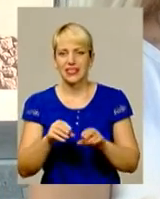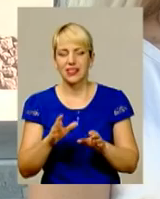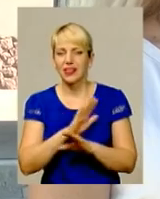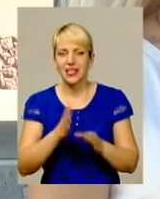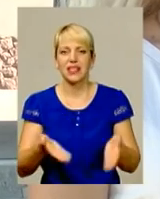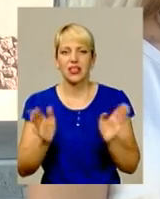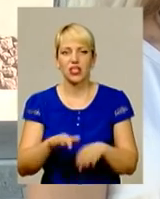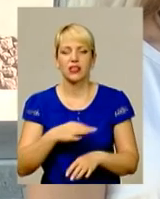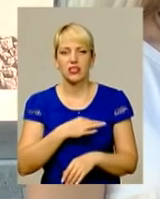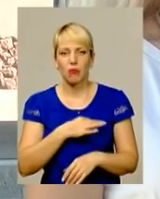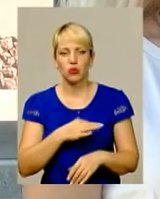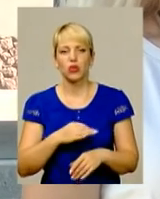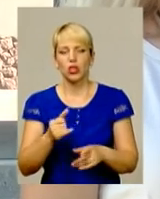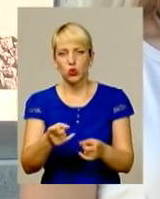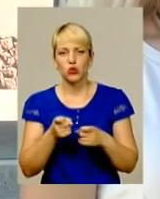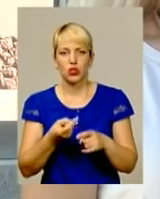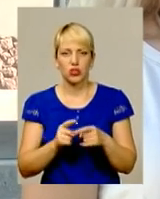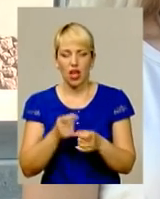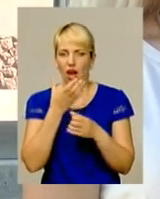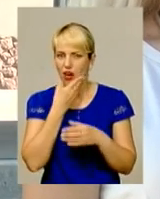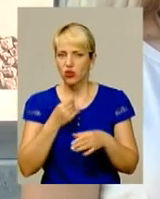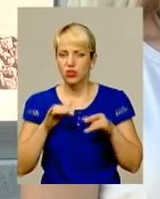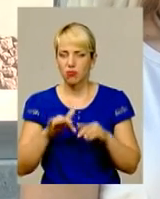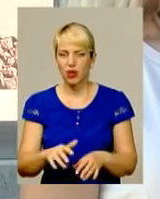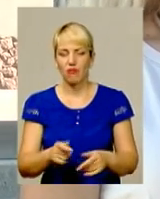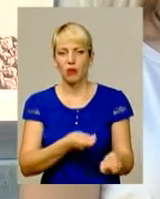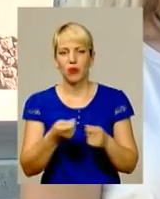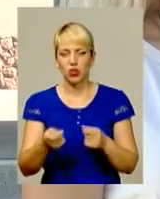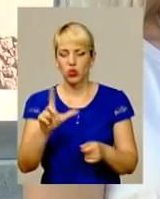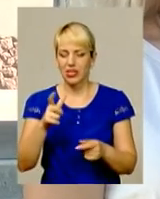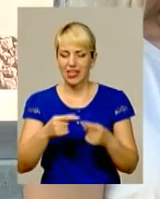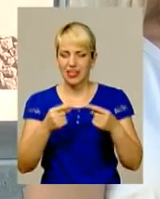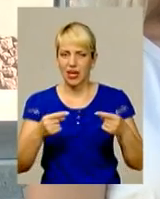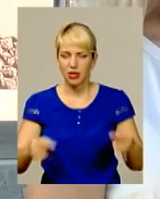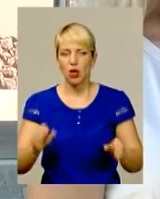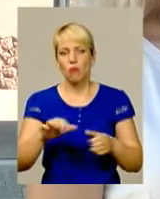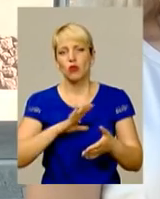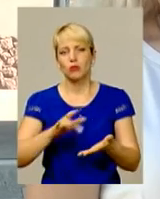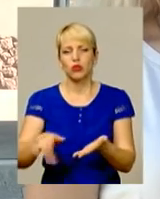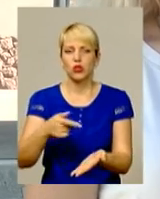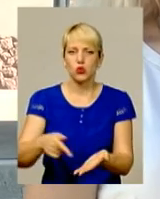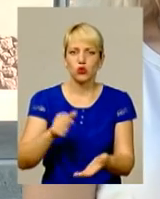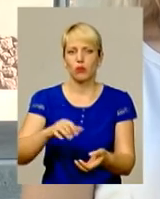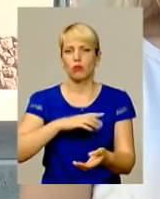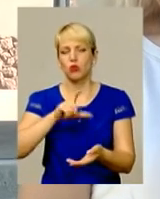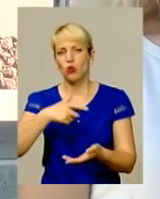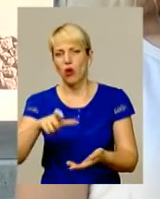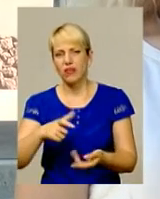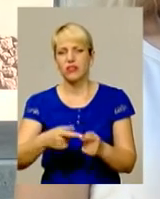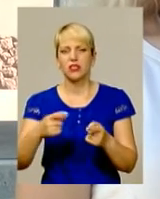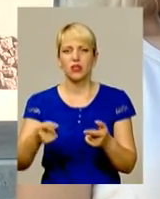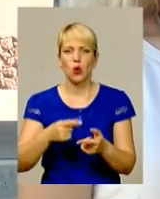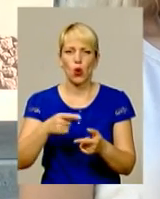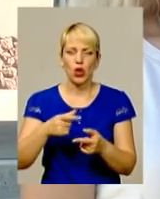бажає долучитись до цієї доброї справи, приносити канцелярське приладдя будь-яке. Це можуть бути зошити, олівці, ручки, а